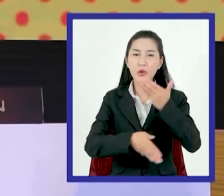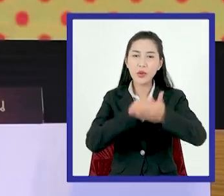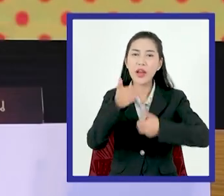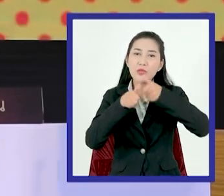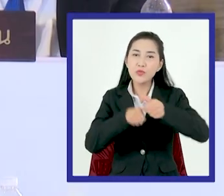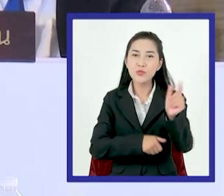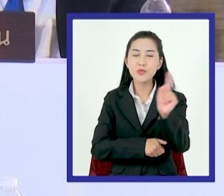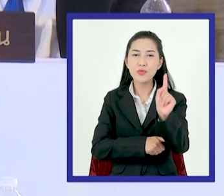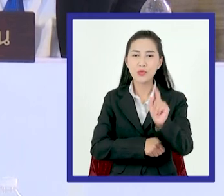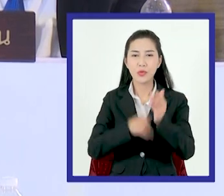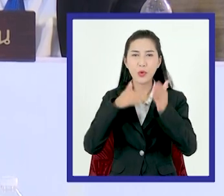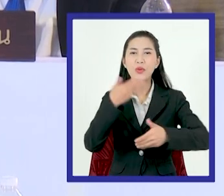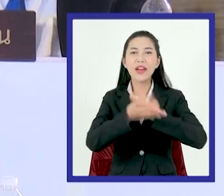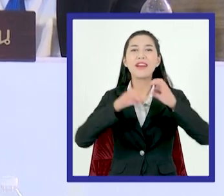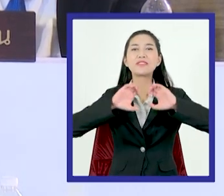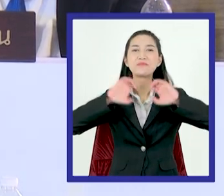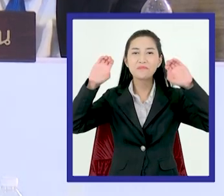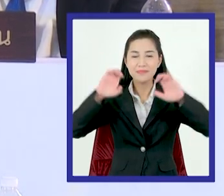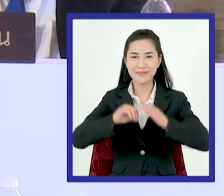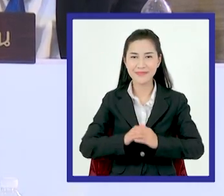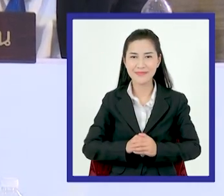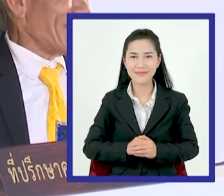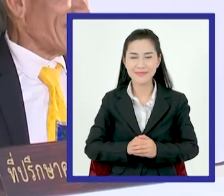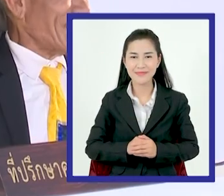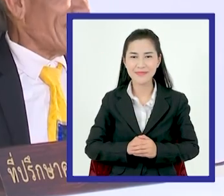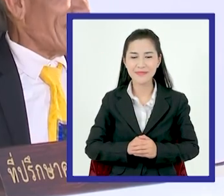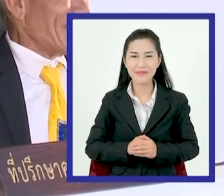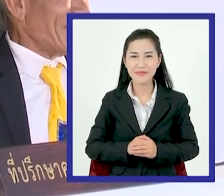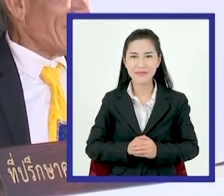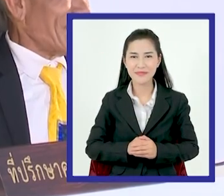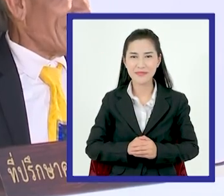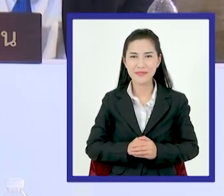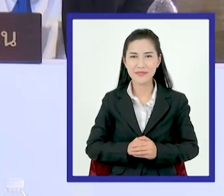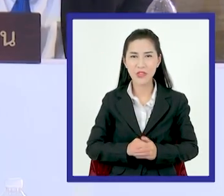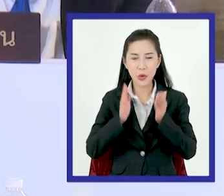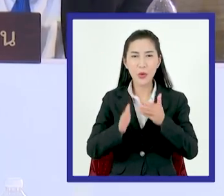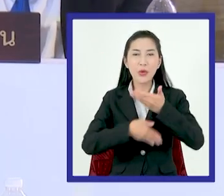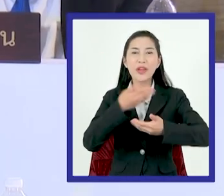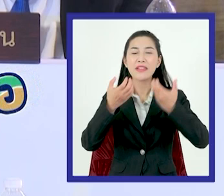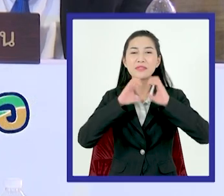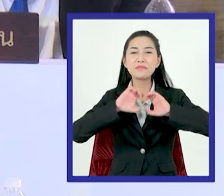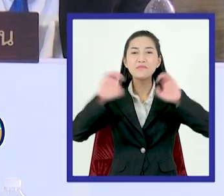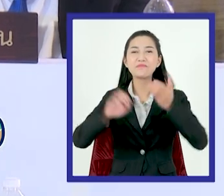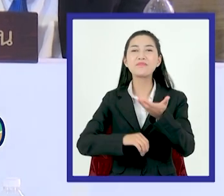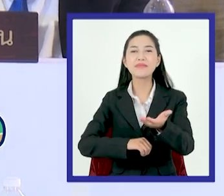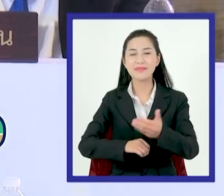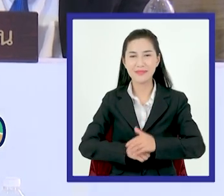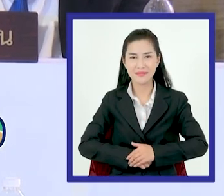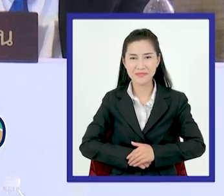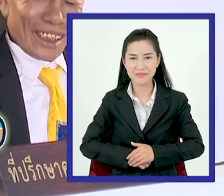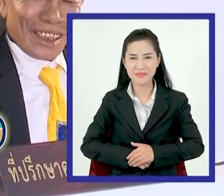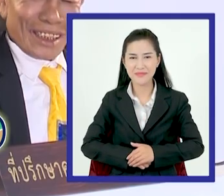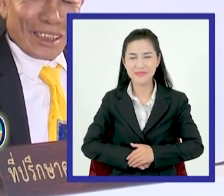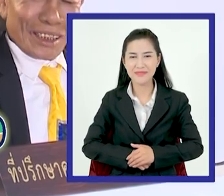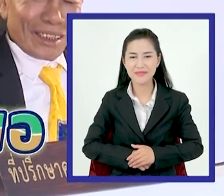ายอยู่ที่ไหนครับ คนขายก็รัฐบาลนี่แหละฮะ รัฐบาลเหรอครับ ขอเข้าไปฮะคนขายก็รัฐบาลของเรานี่แหละครับเพ